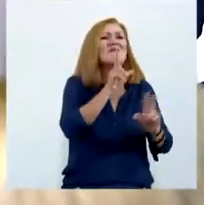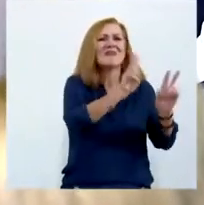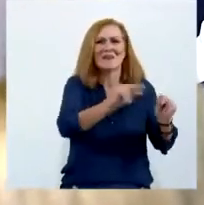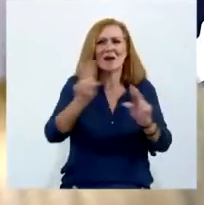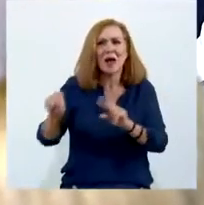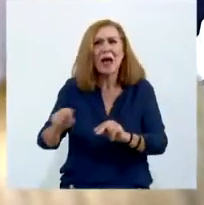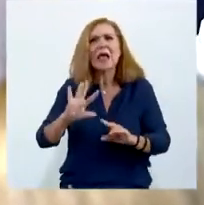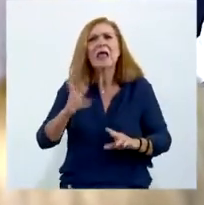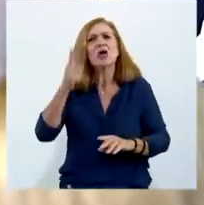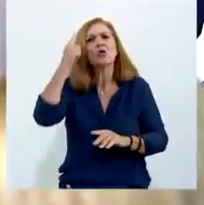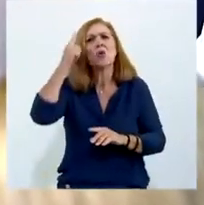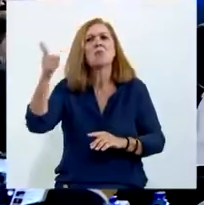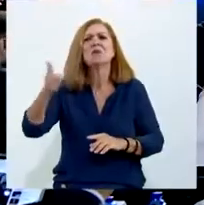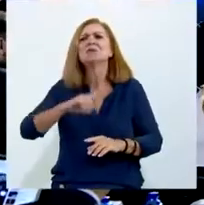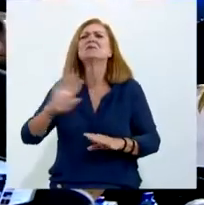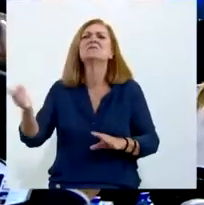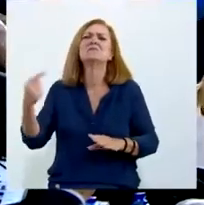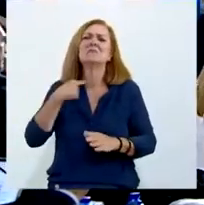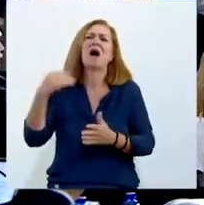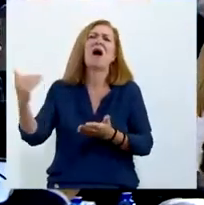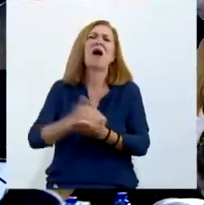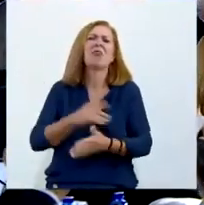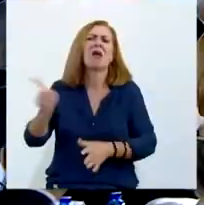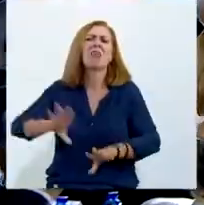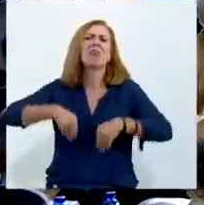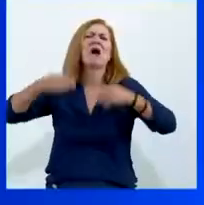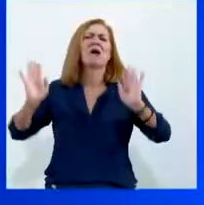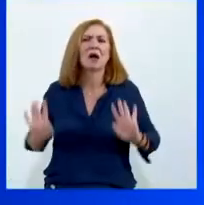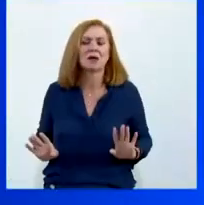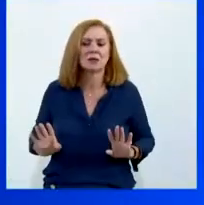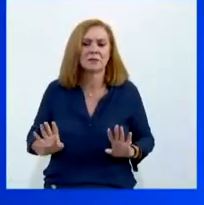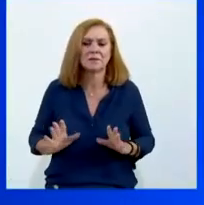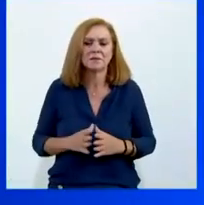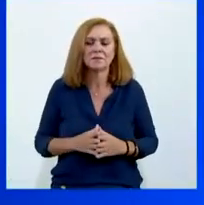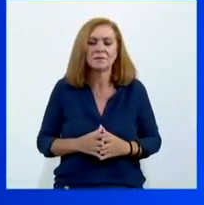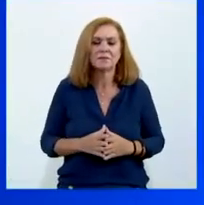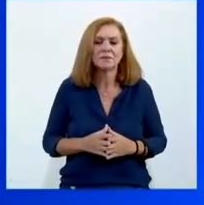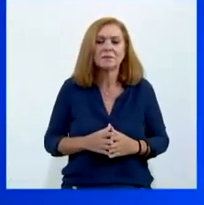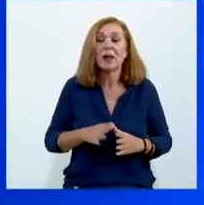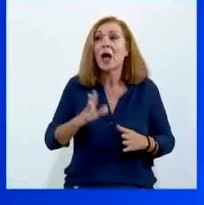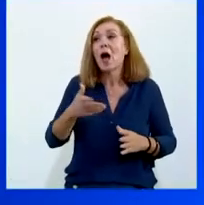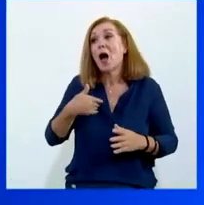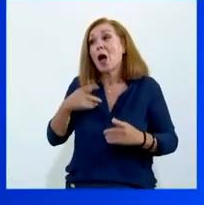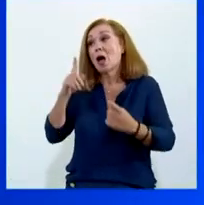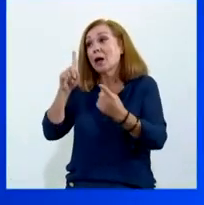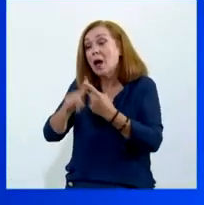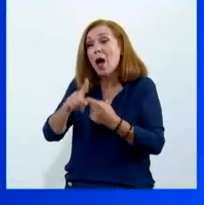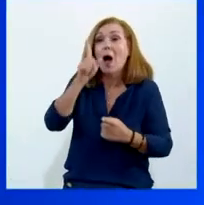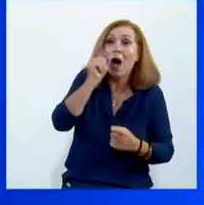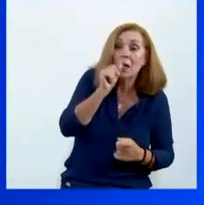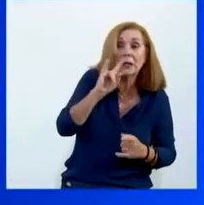χρόνο? Ευχαριστώ. Να τον ή να την συναντήσω?